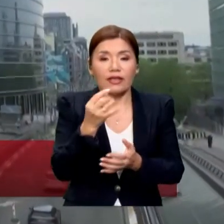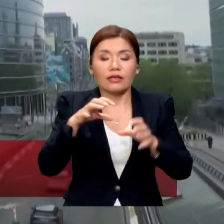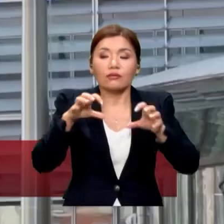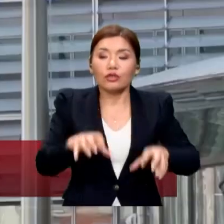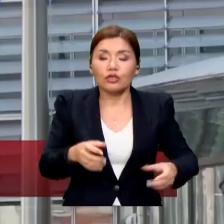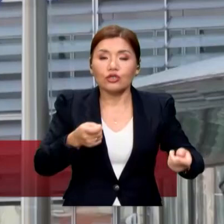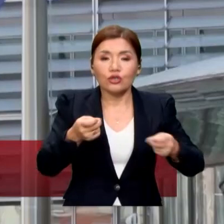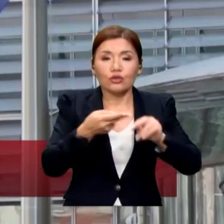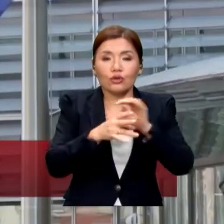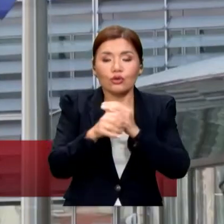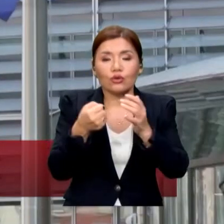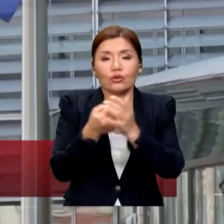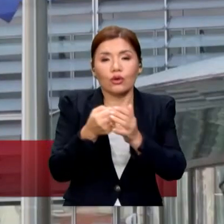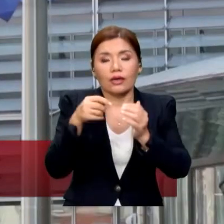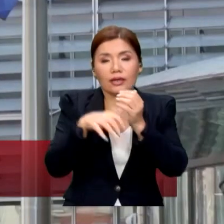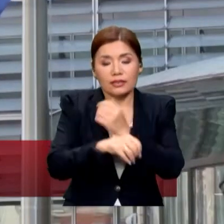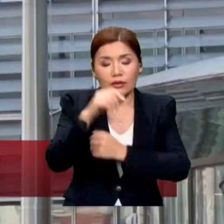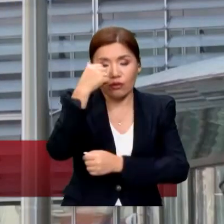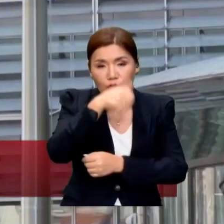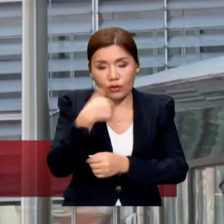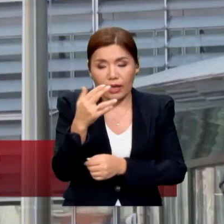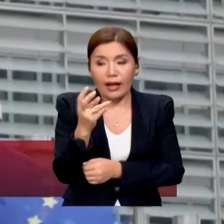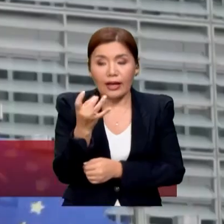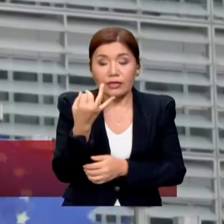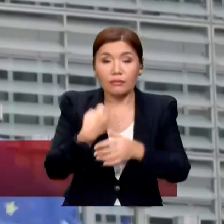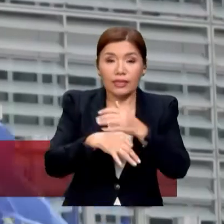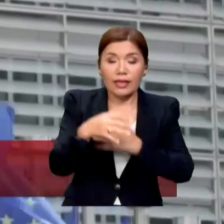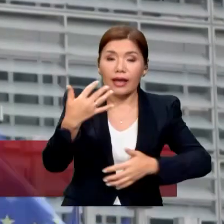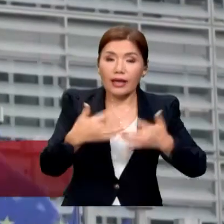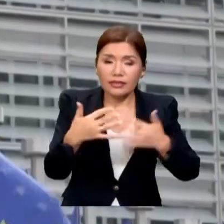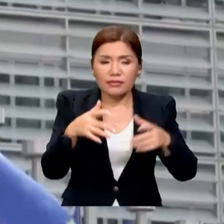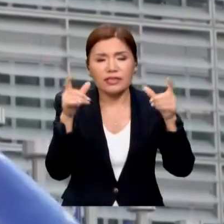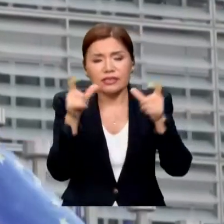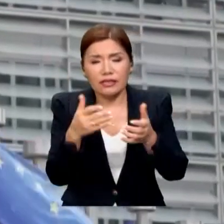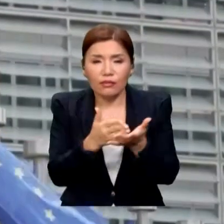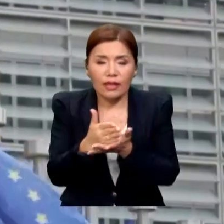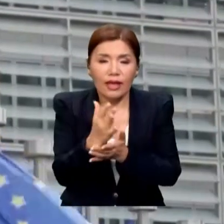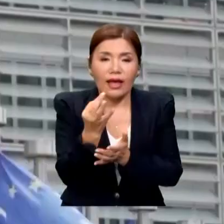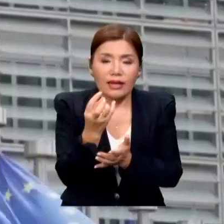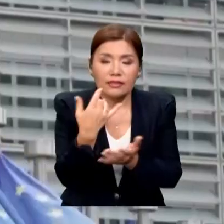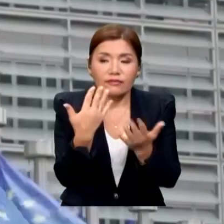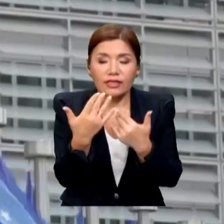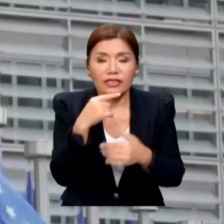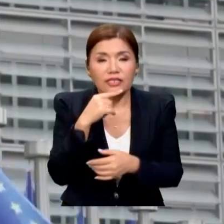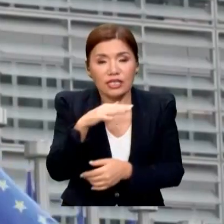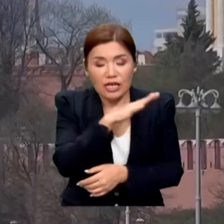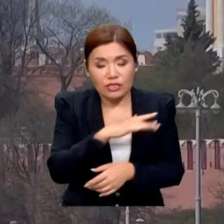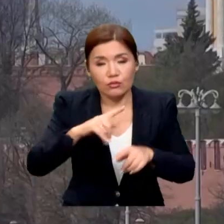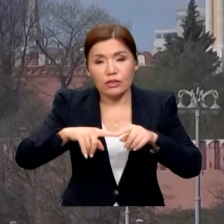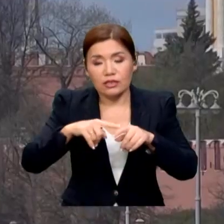Совете Евросоюза до конца года. По прогнозам Каражанова, ослабление санкционной политики альянса в отношении России в